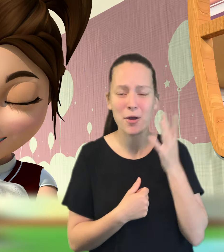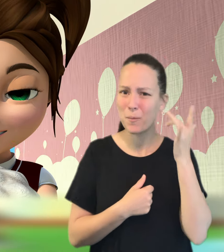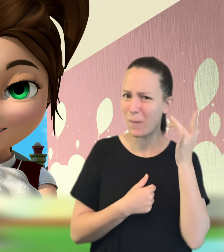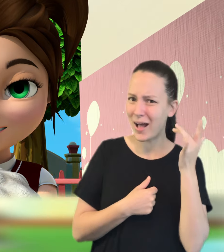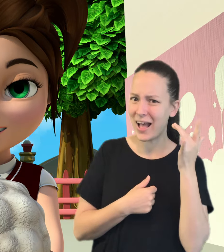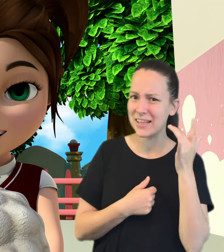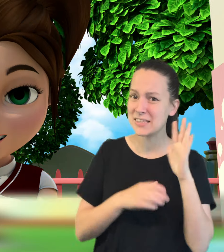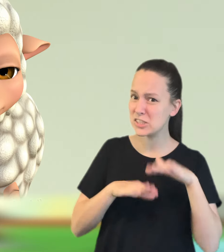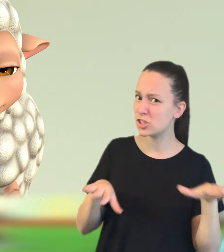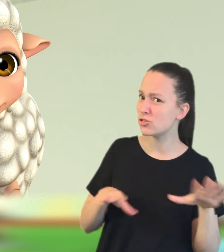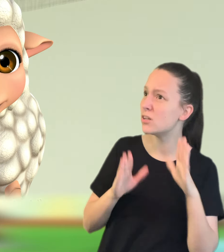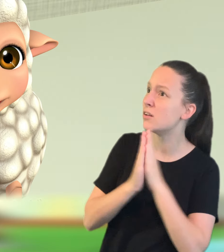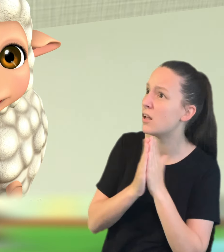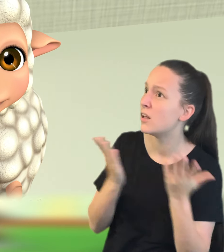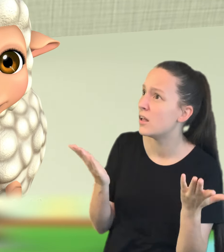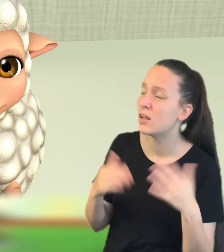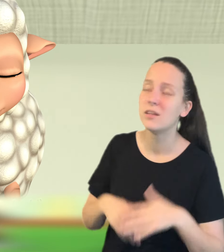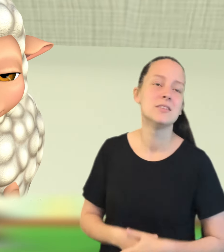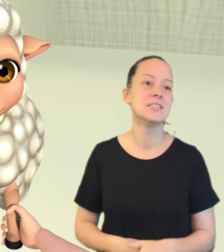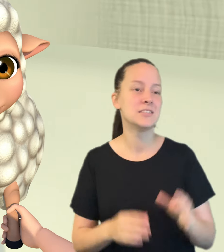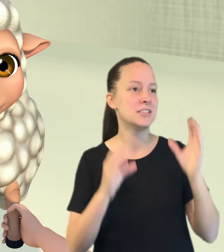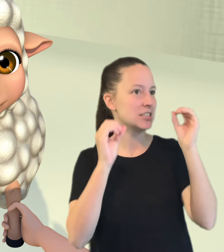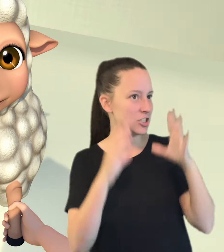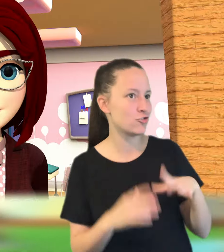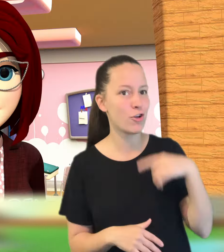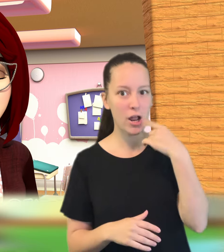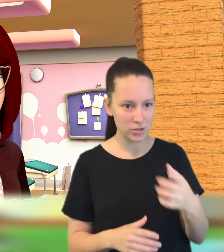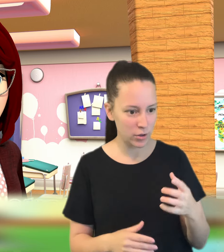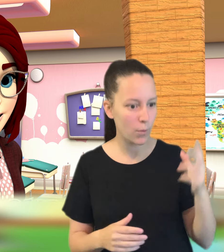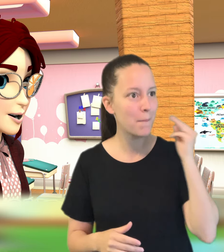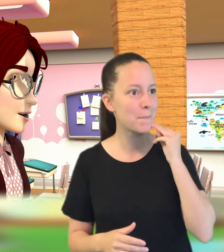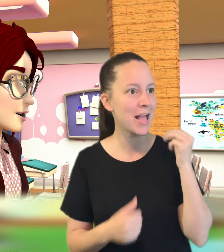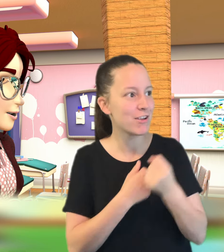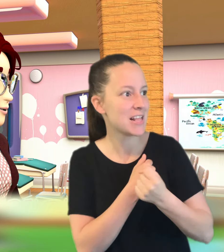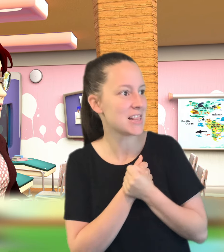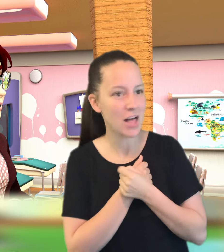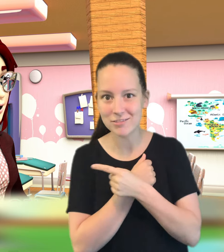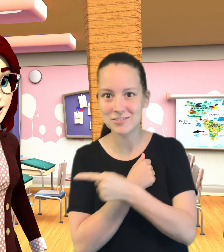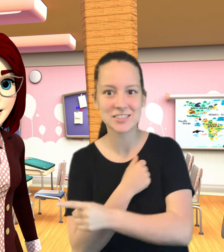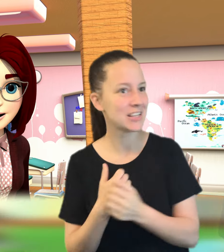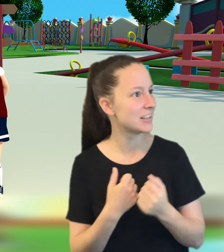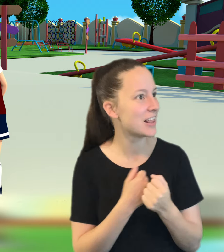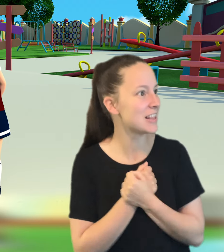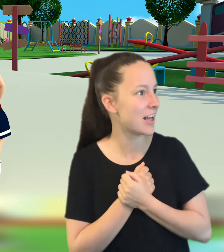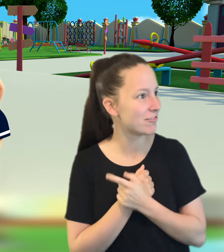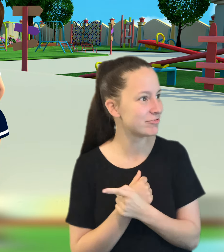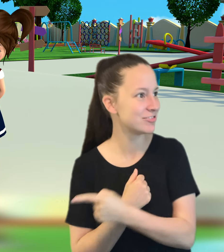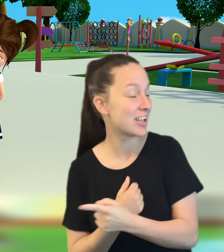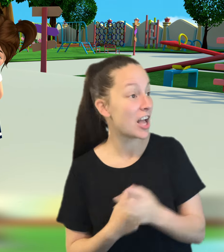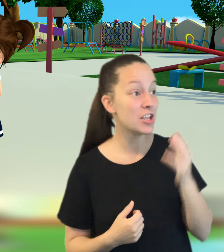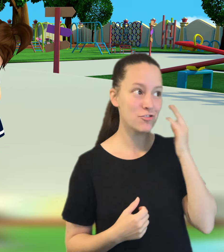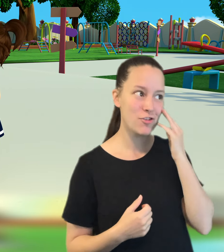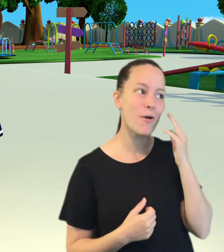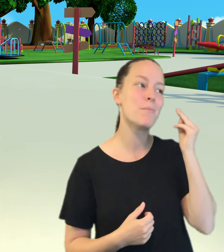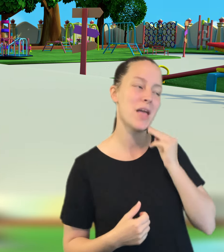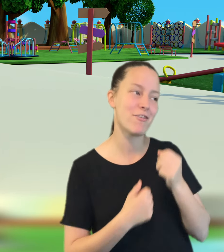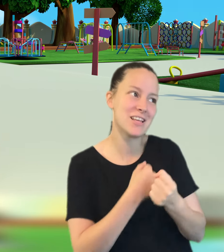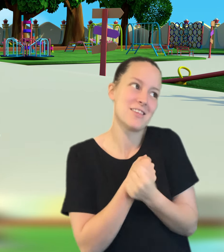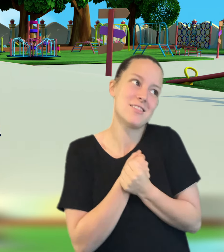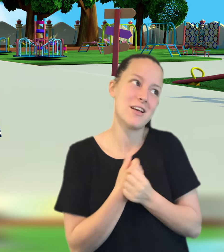は羊が好きなんだメリーさんの羊羊